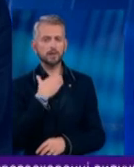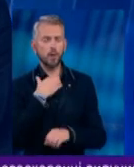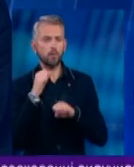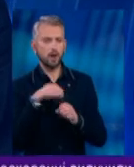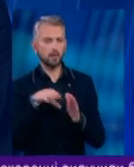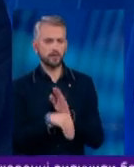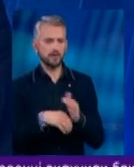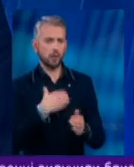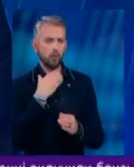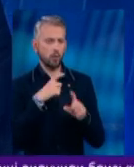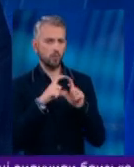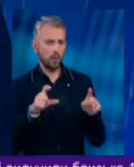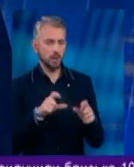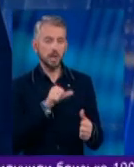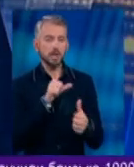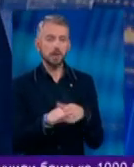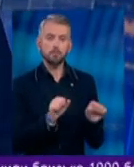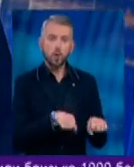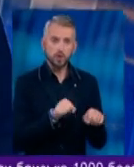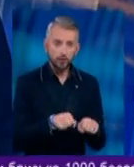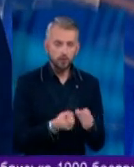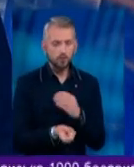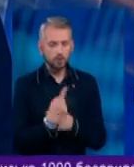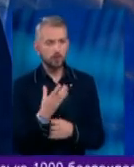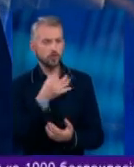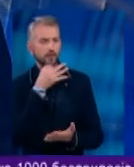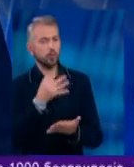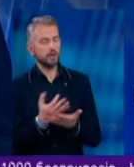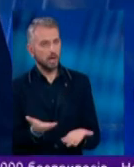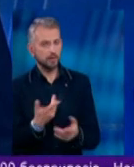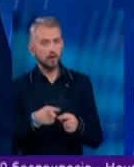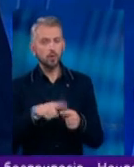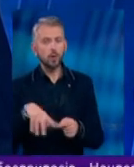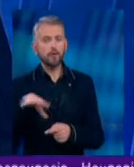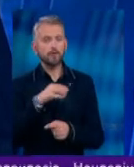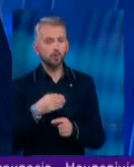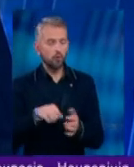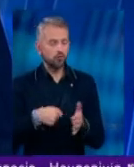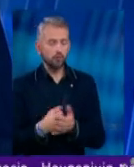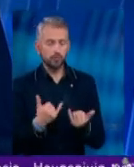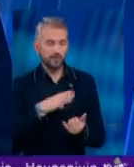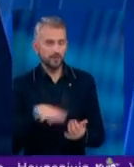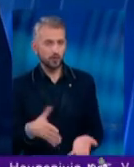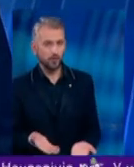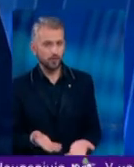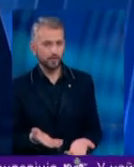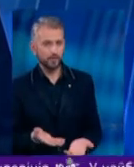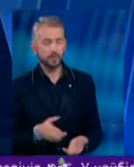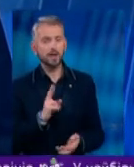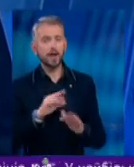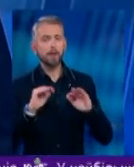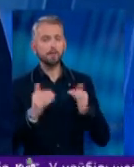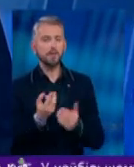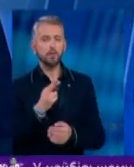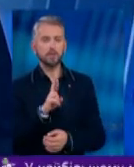страховій компанії. Тобто, крім можливостей, настає ще й відповідальність. Цього всього до цього моменту не було. Тобто, як мінімум